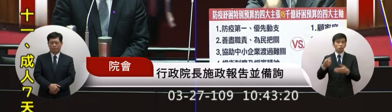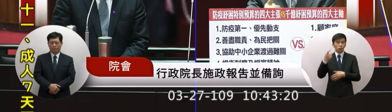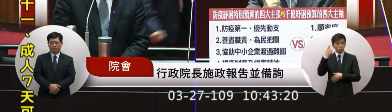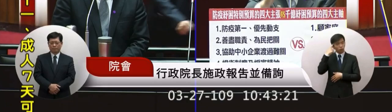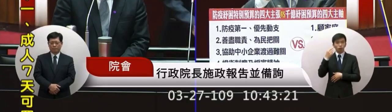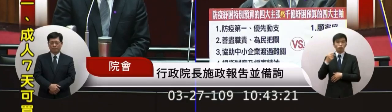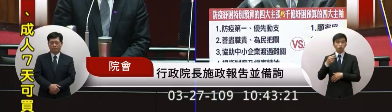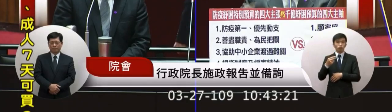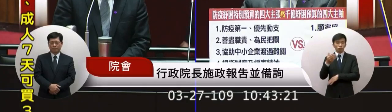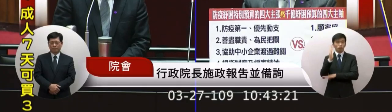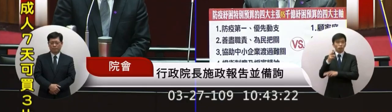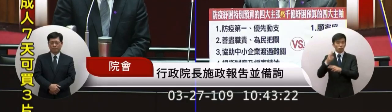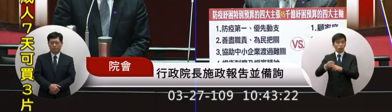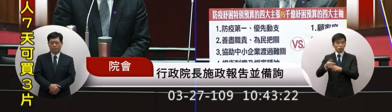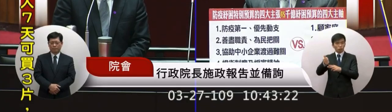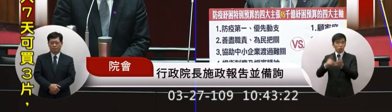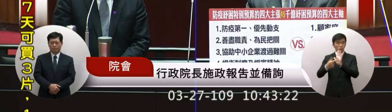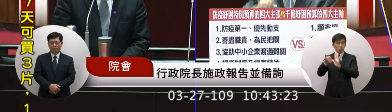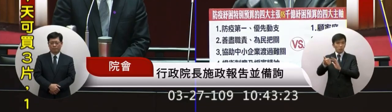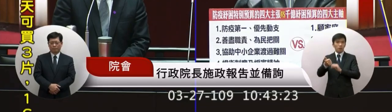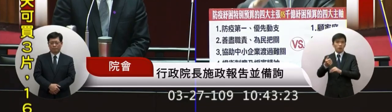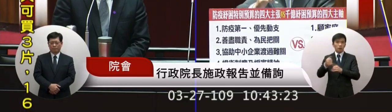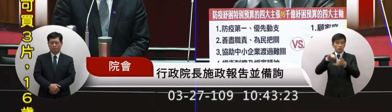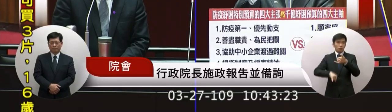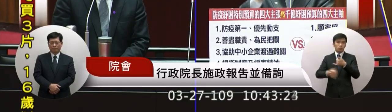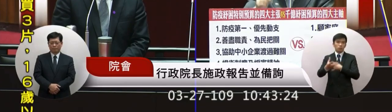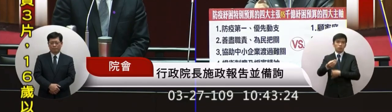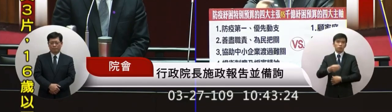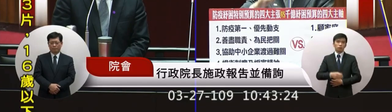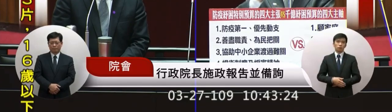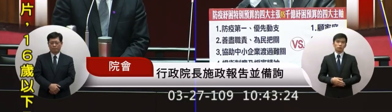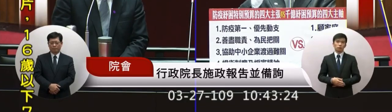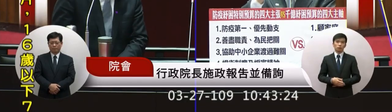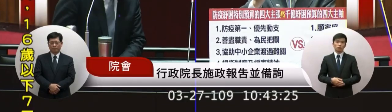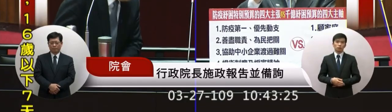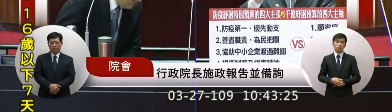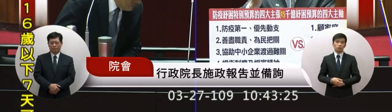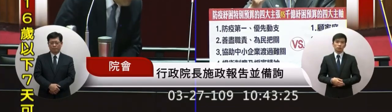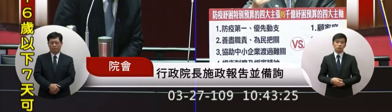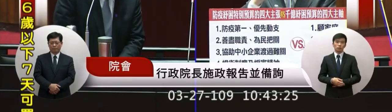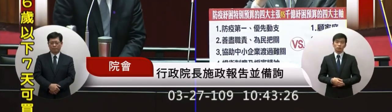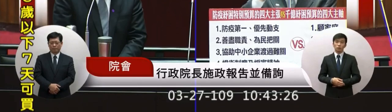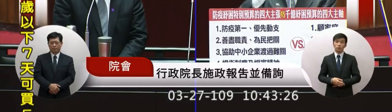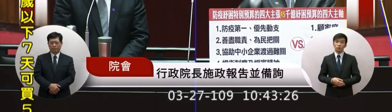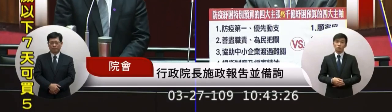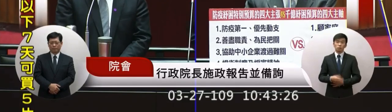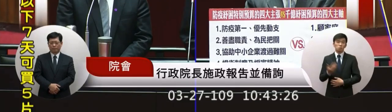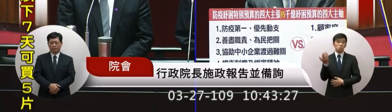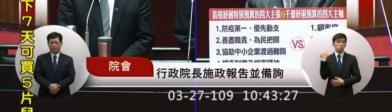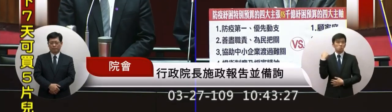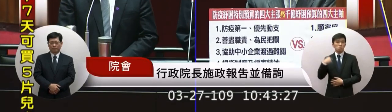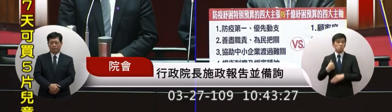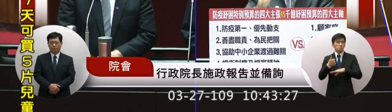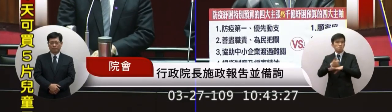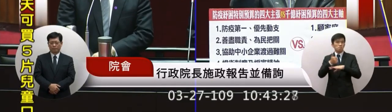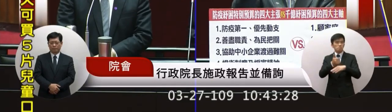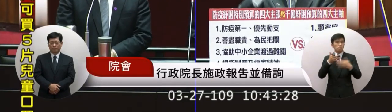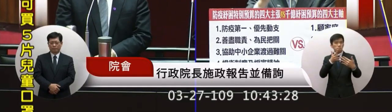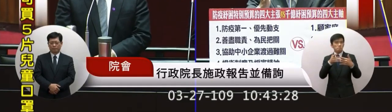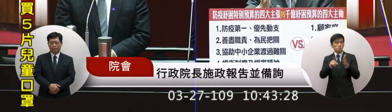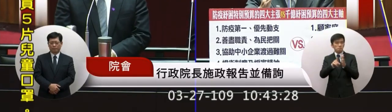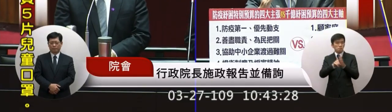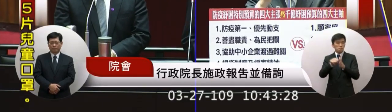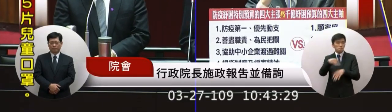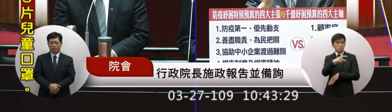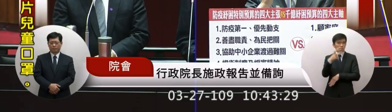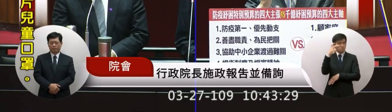会当肯定落去无跳票啦。这嘛是中本色伫这个集选的当中一再坚持，是安怎？